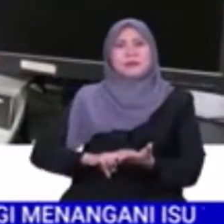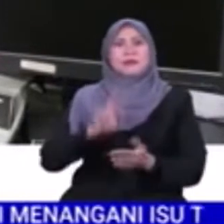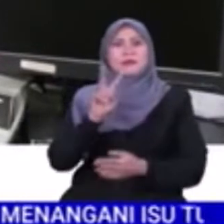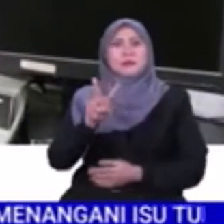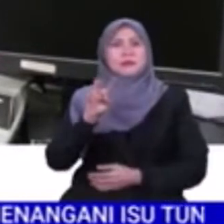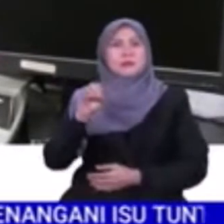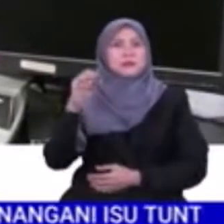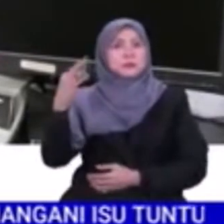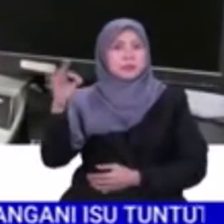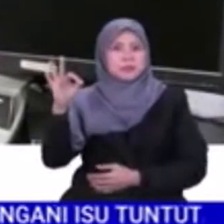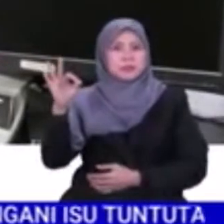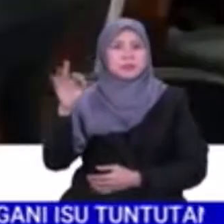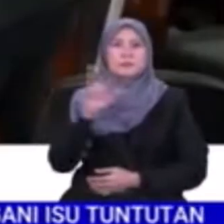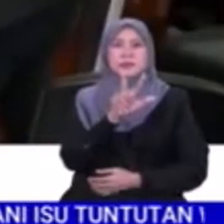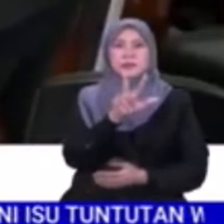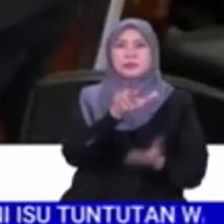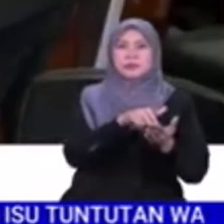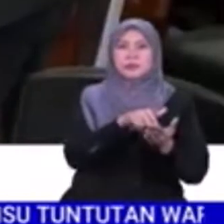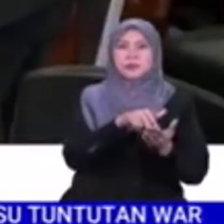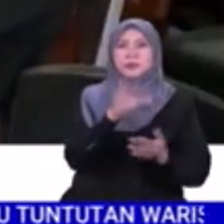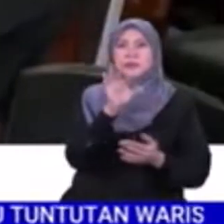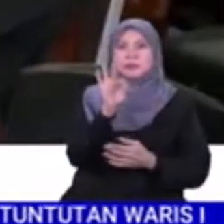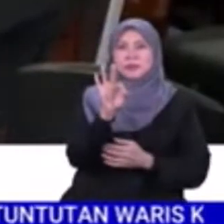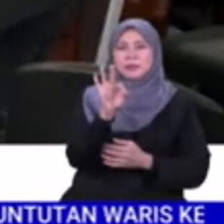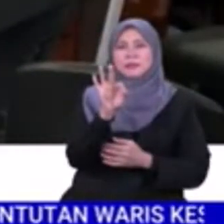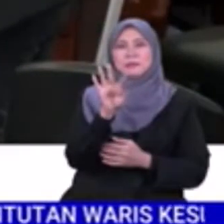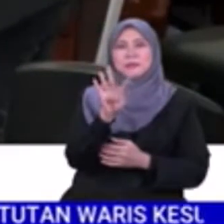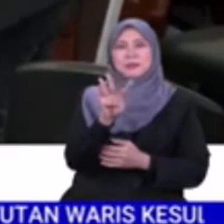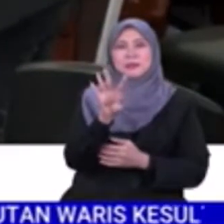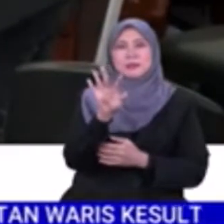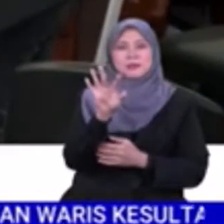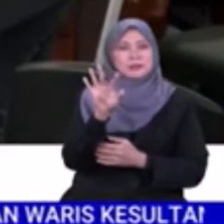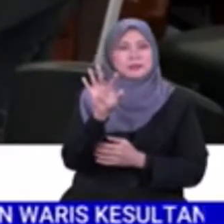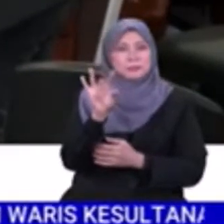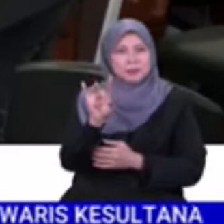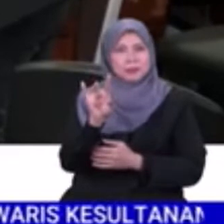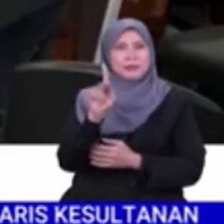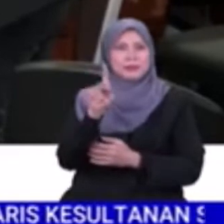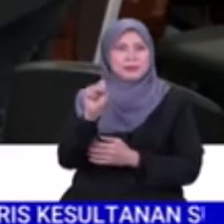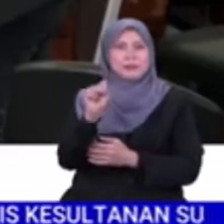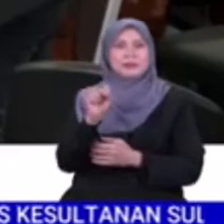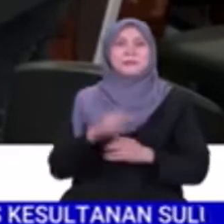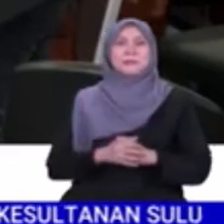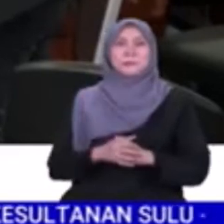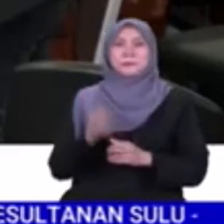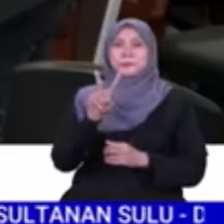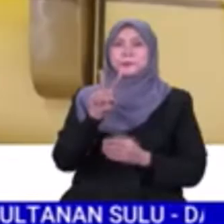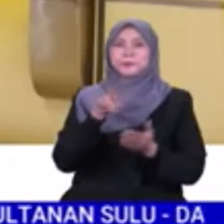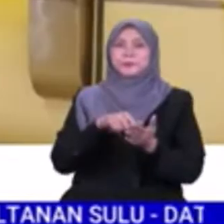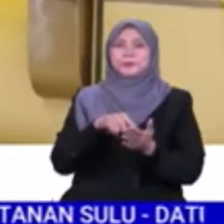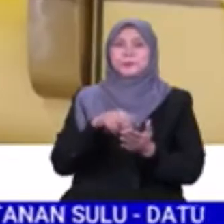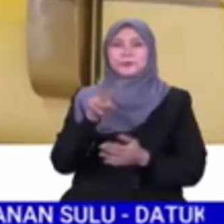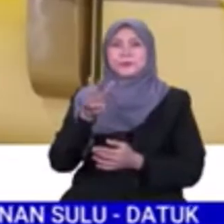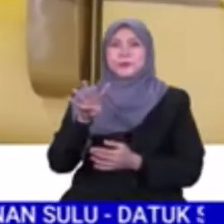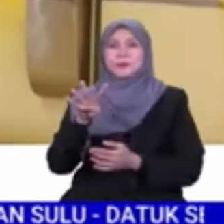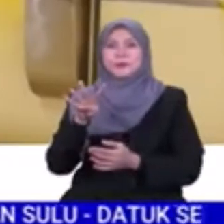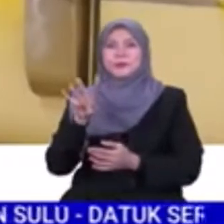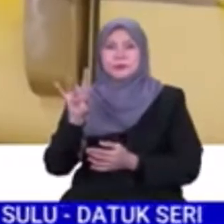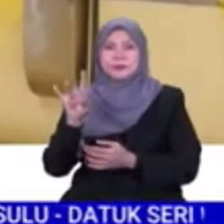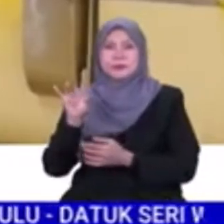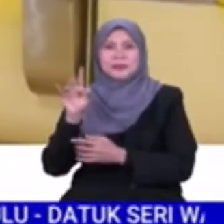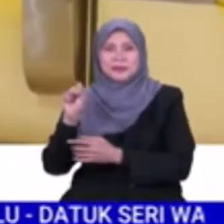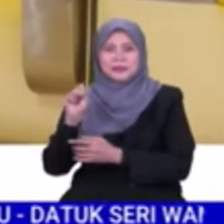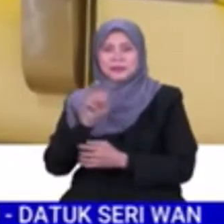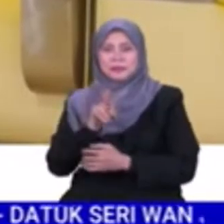2019 dengan 3948 kiss sebanyak 2.844 Kis pada